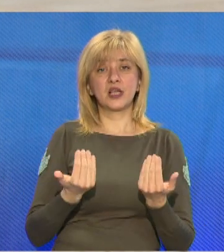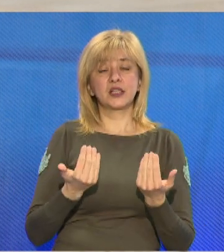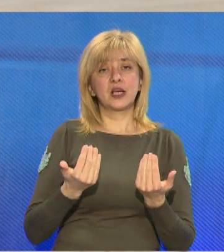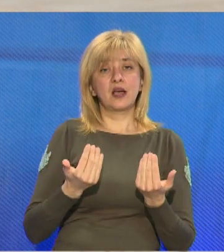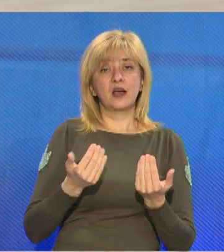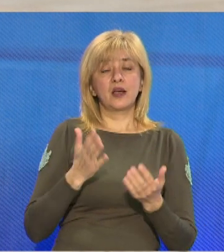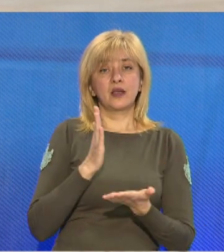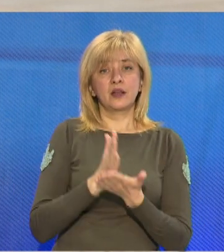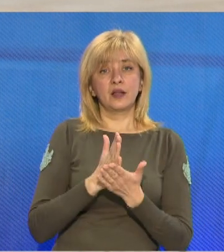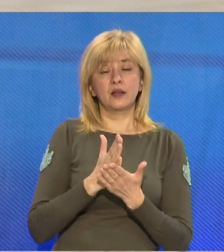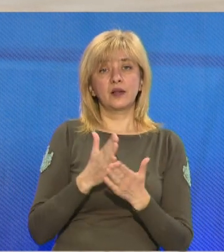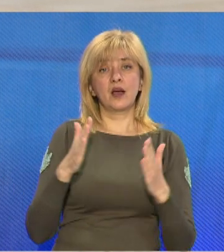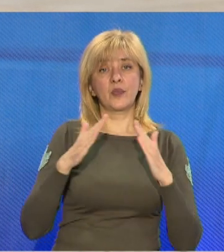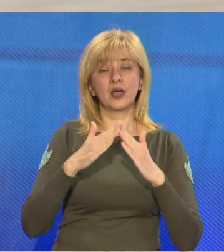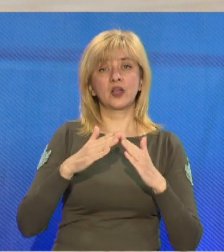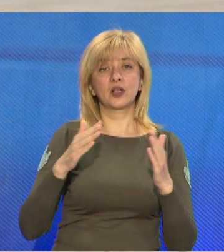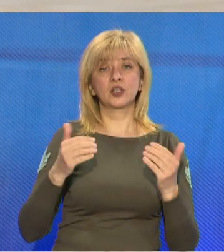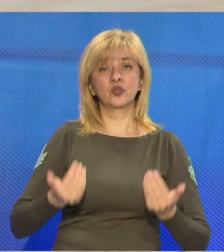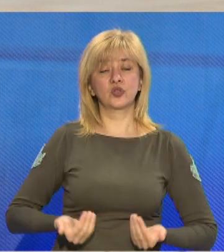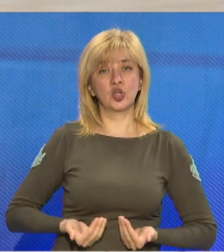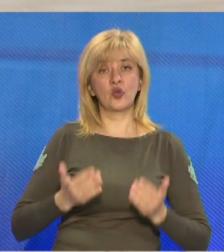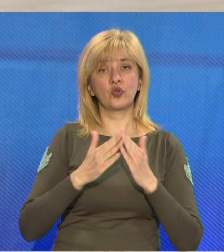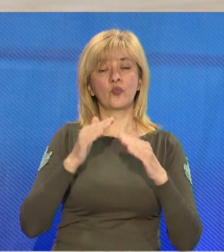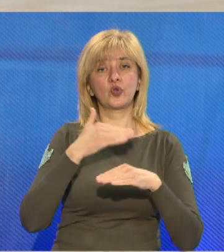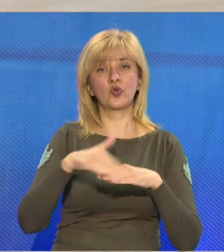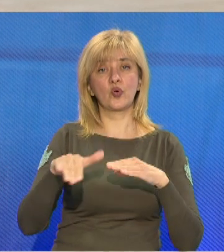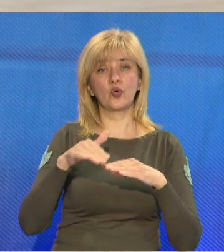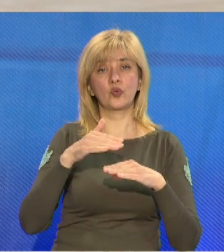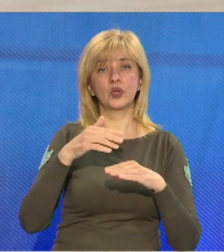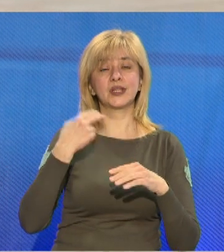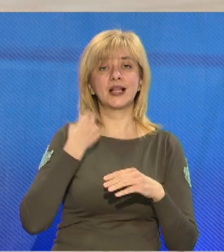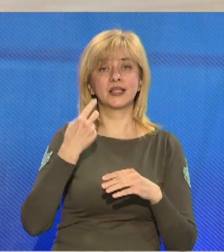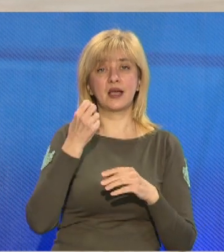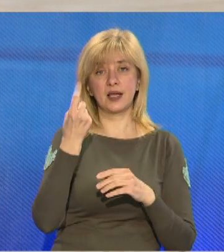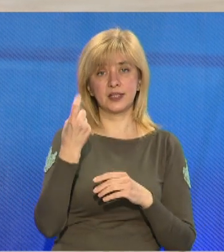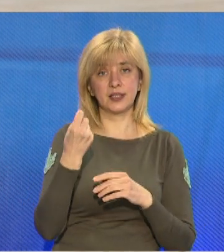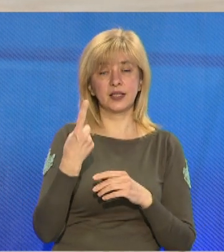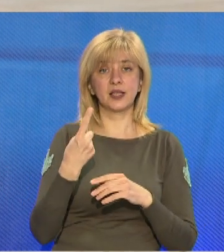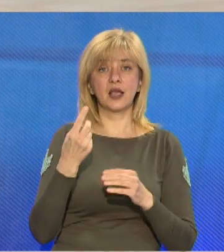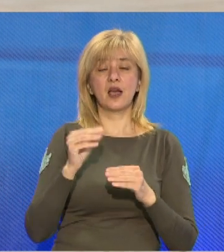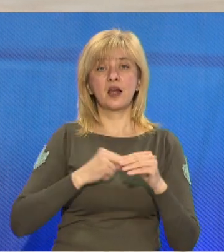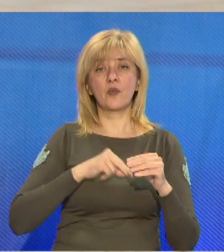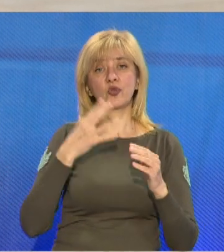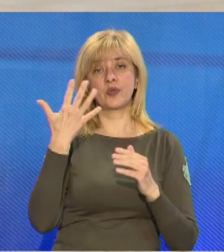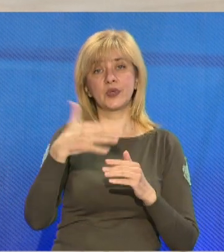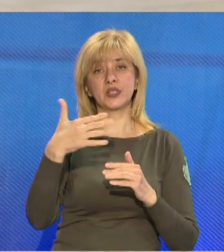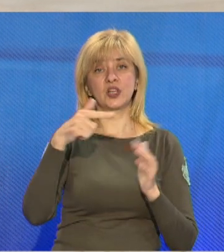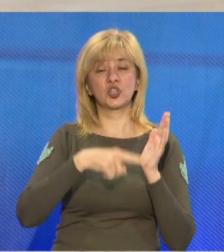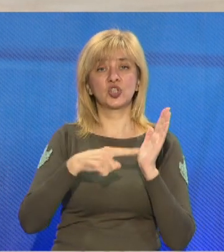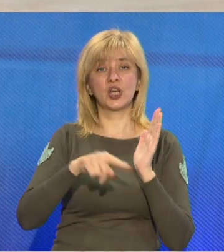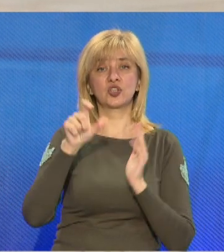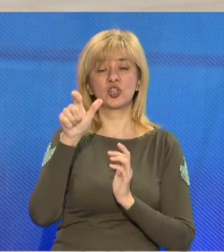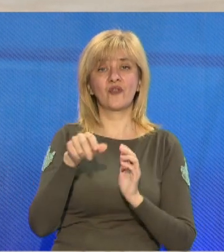объекте жилой дом номер 11 по улице Лицкой. На объекте сейчас работает порядка 50-60 человек.